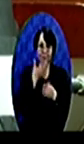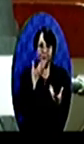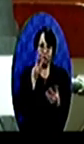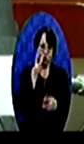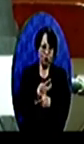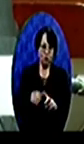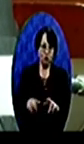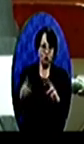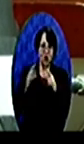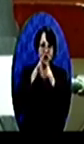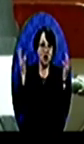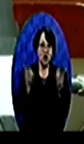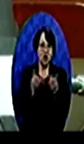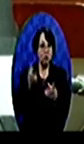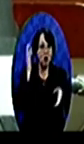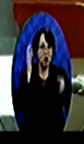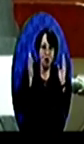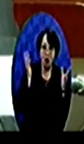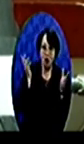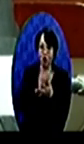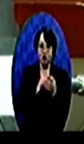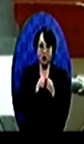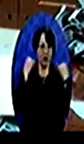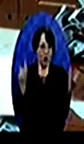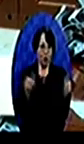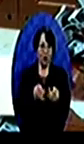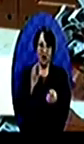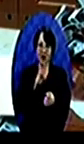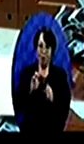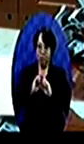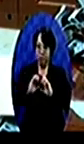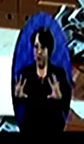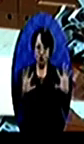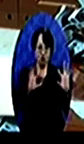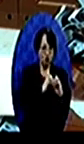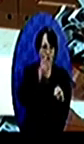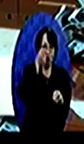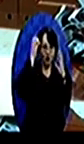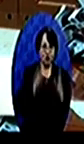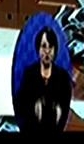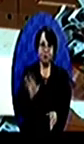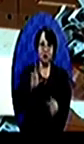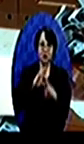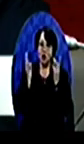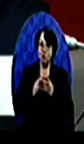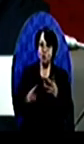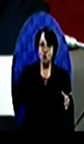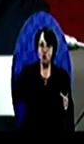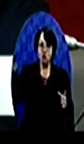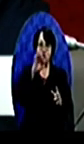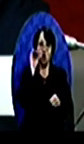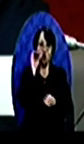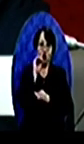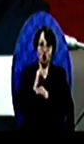нийгмийн зөвшөлтслийн асуудал. Энэ бол зөвхөн парламент олонх зөөнхийн асуудал биш. Нийгмийн бүх тал ойлголцод зөвшөлтсөж